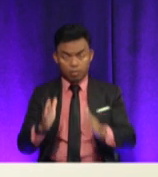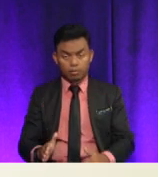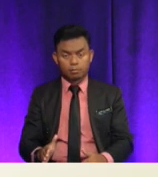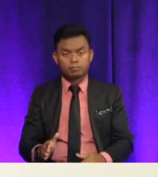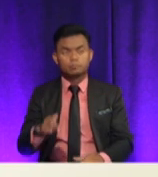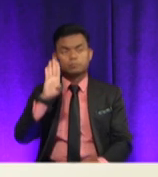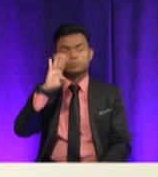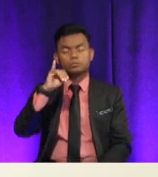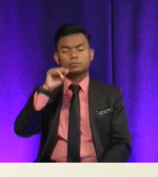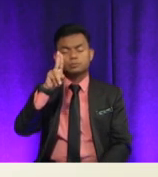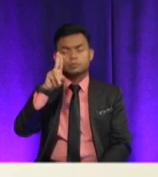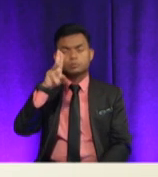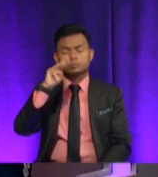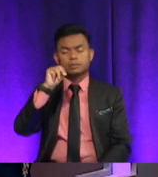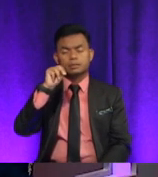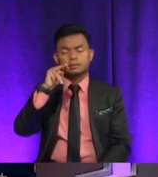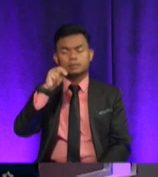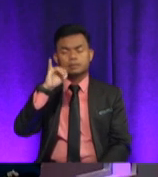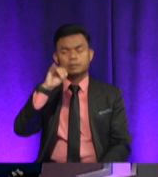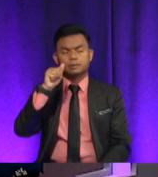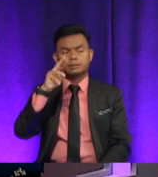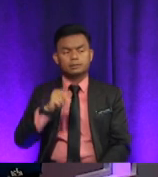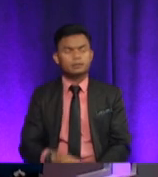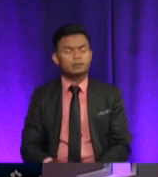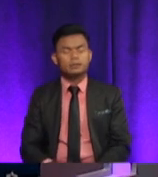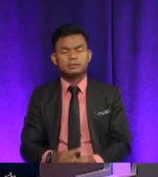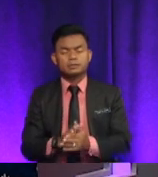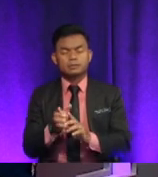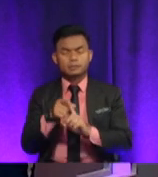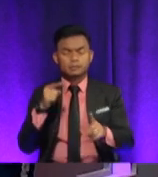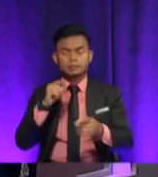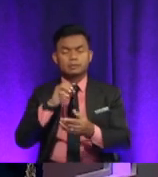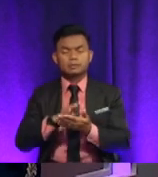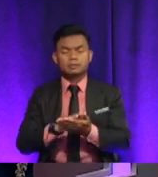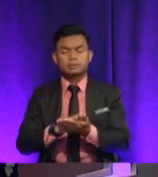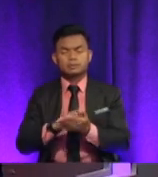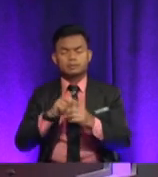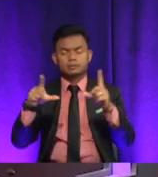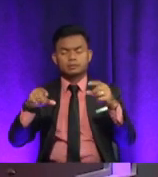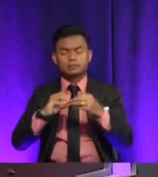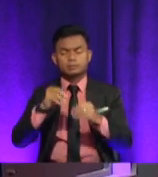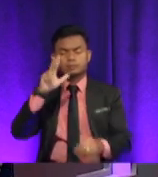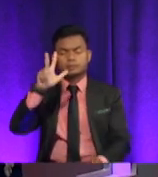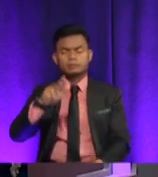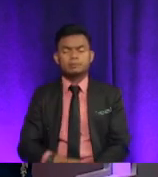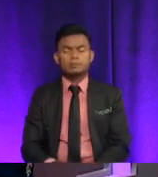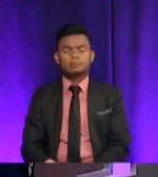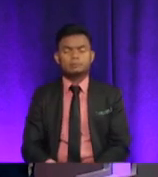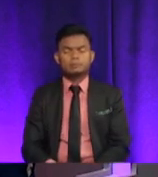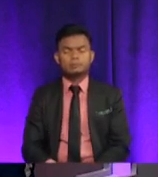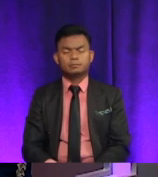Oke jadi pada yang keenam Maksudnya di sini yang ingin dijelaskan di sini adalah lalu menteri